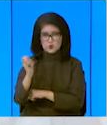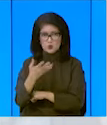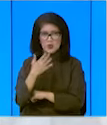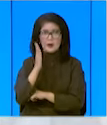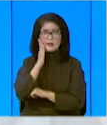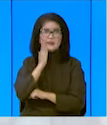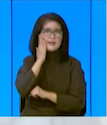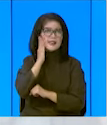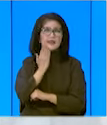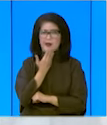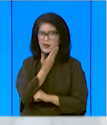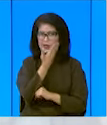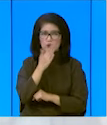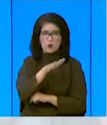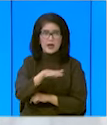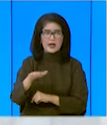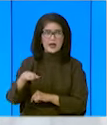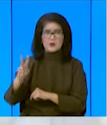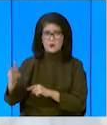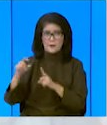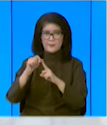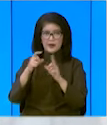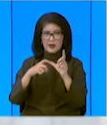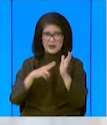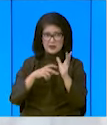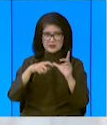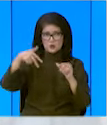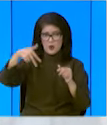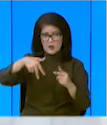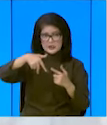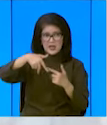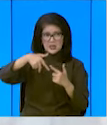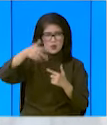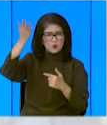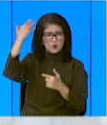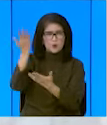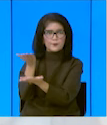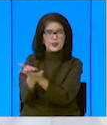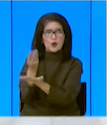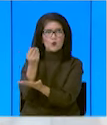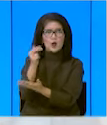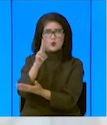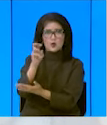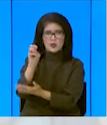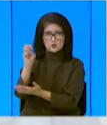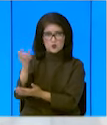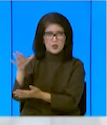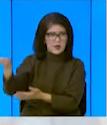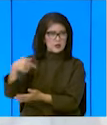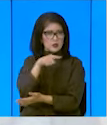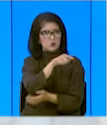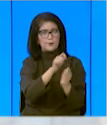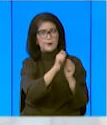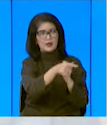Kemal Redindo, anak keduanya yang merupakan PNS di Sulawesi Selatan, SYL diduga pernah meminta uang 200 juta untuk membayar renovasi kamar,